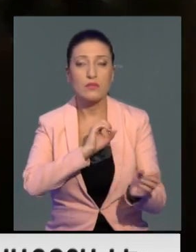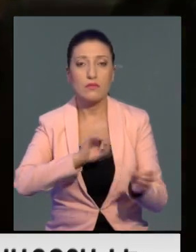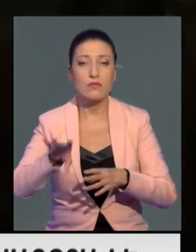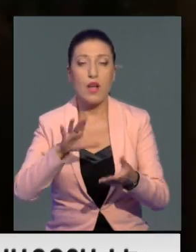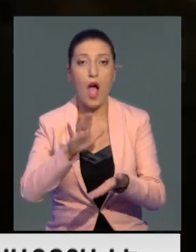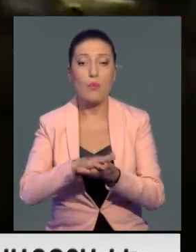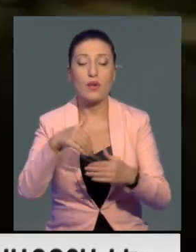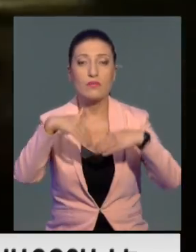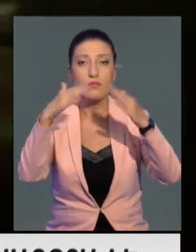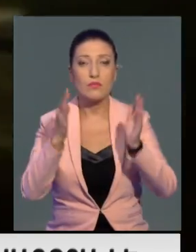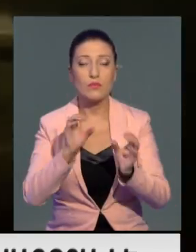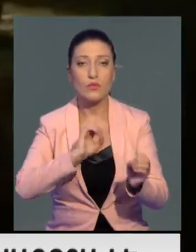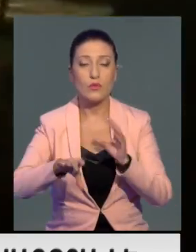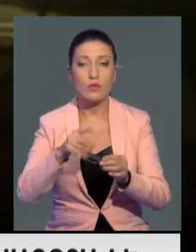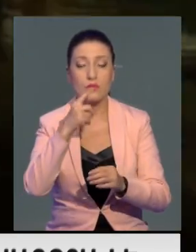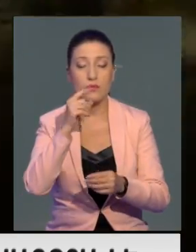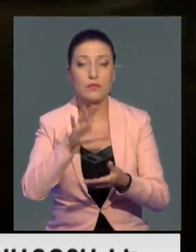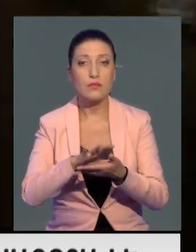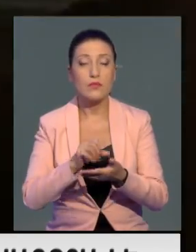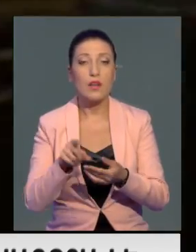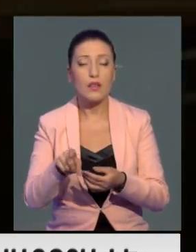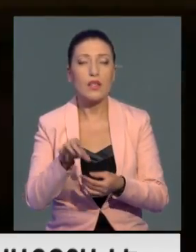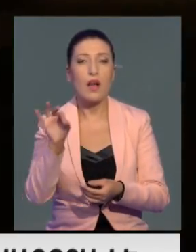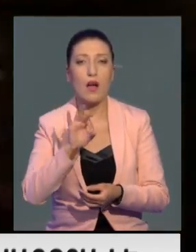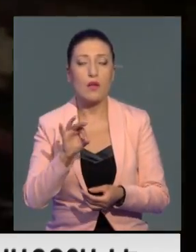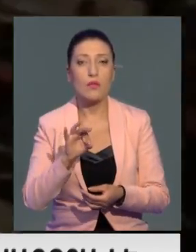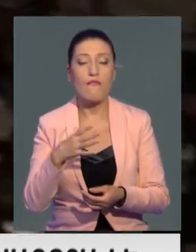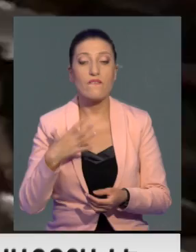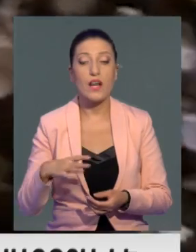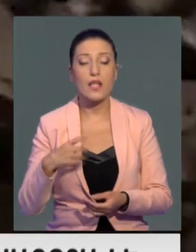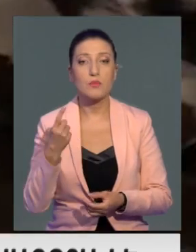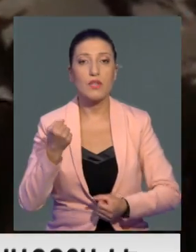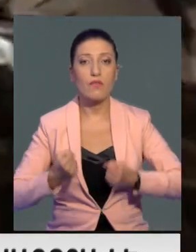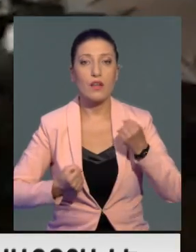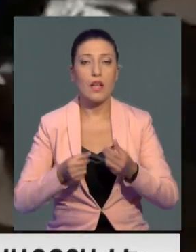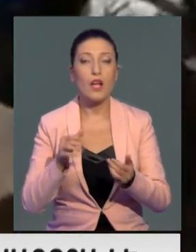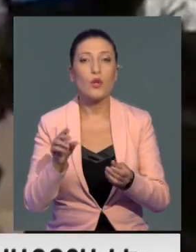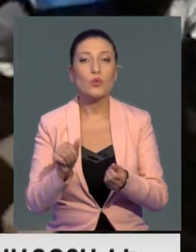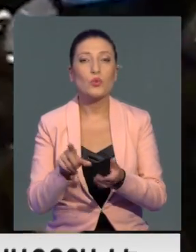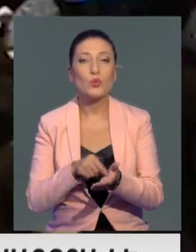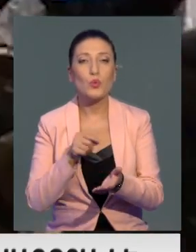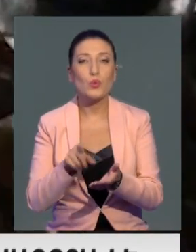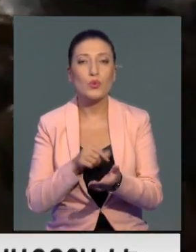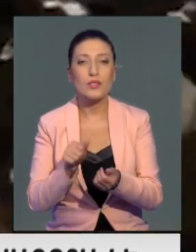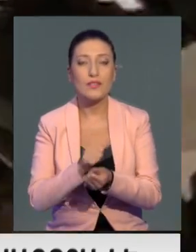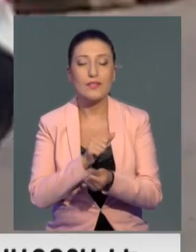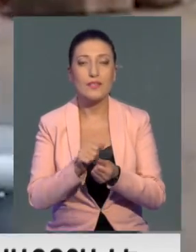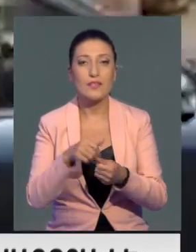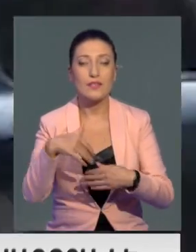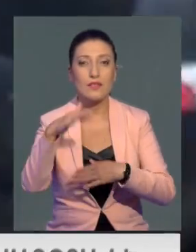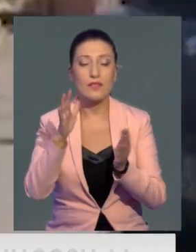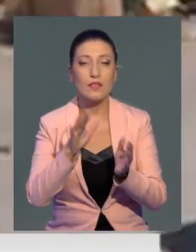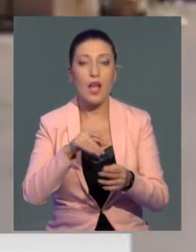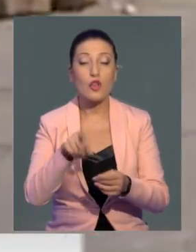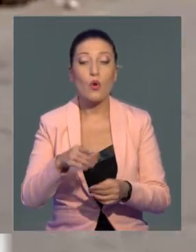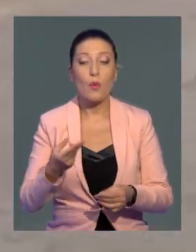սա սաբոտաժ է որակել, մինչդեռ պարզվել է, որ դա անում է վրացի մի վարորդ, որը թղթե արգխել է թափել։ Հետո տեղի բնակիչները